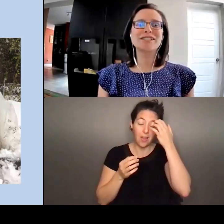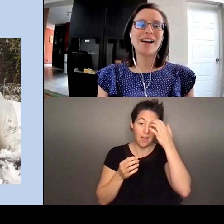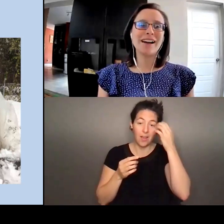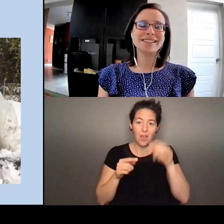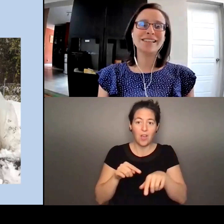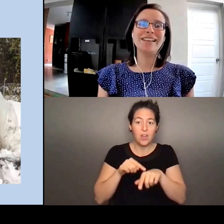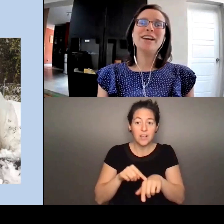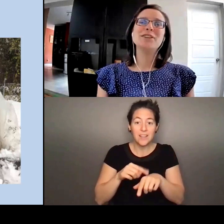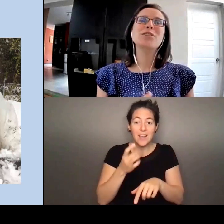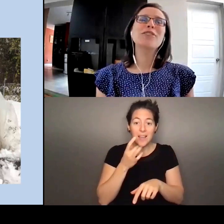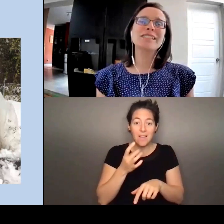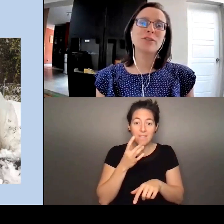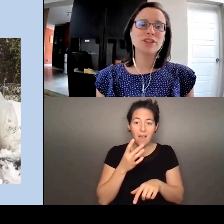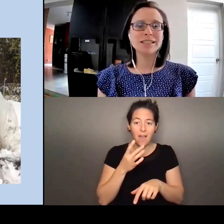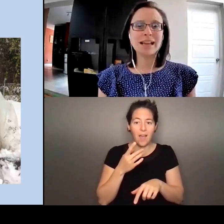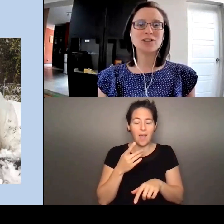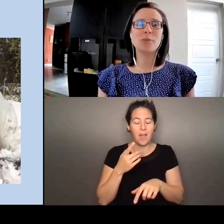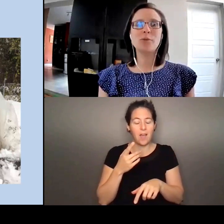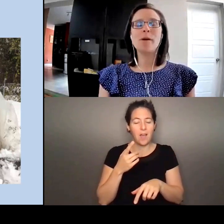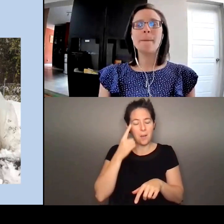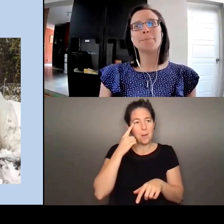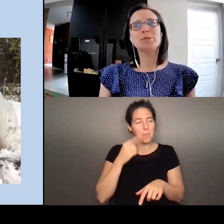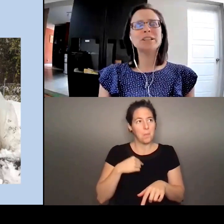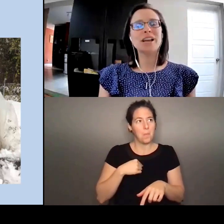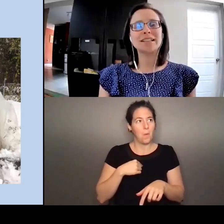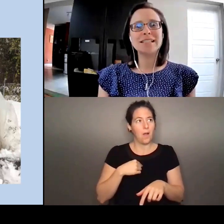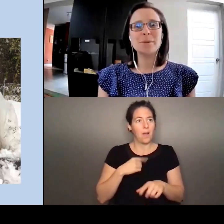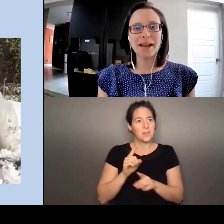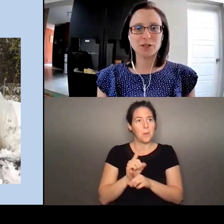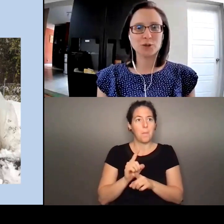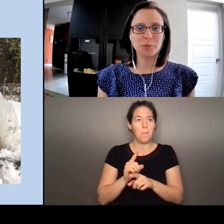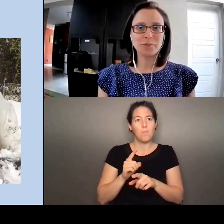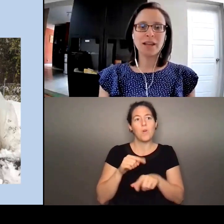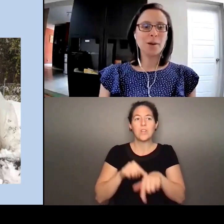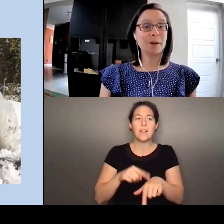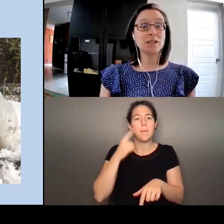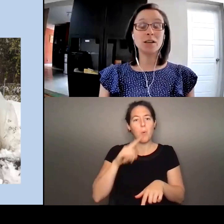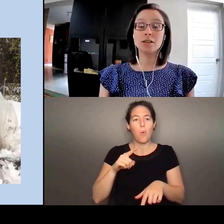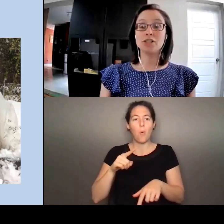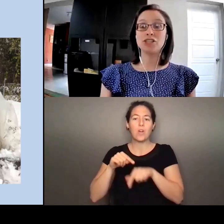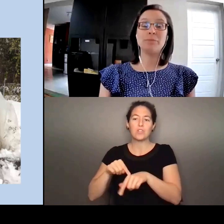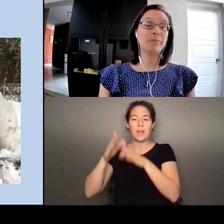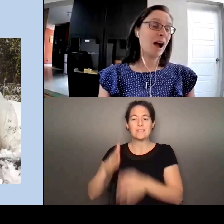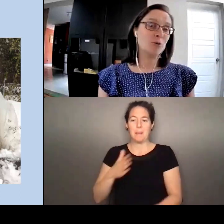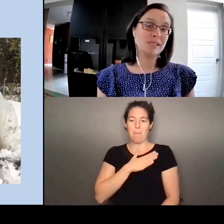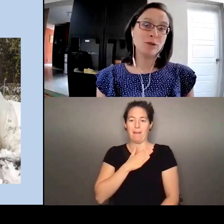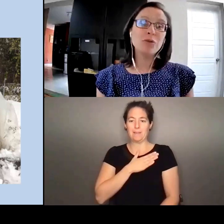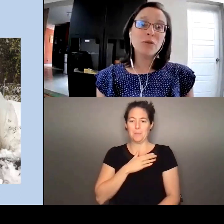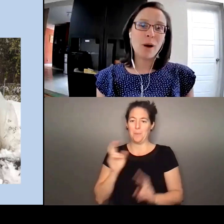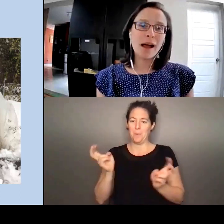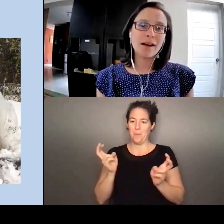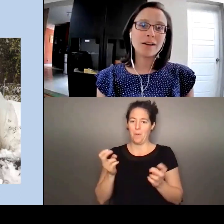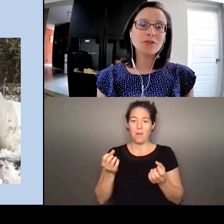jardinage d'hiver, je trouve que c'est un jardinage un peu pour les jardiniers paresseux. Parce que je n'ai pas arrosé